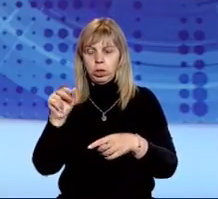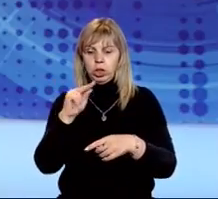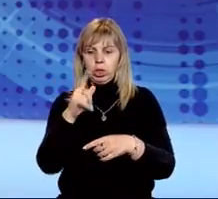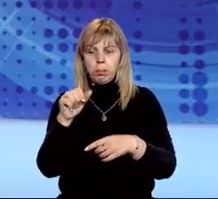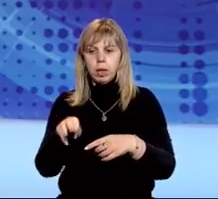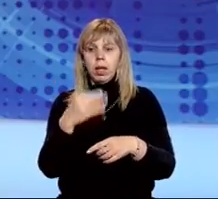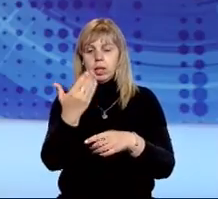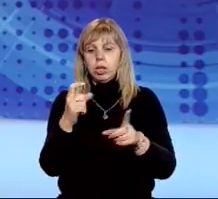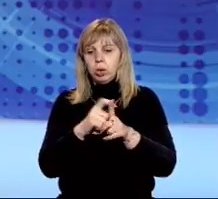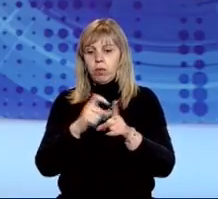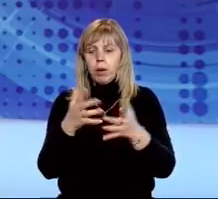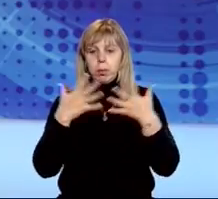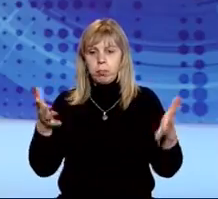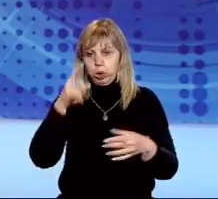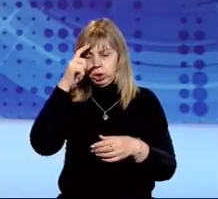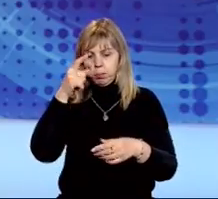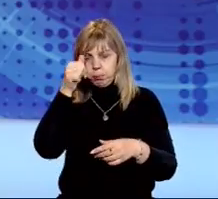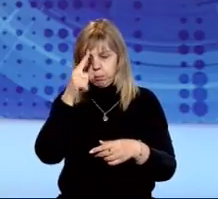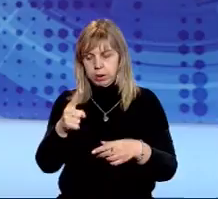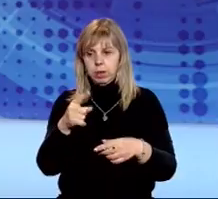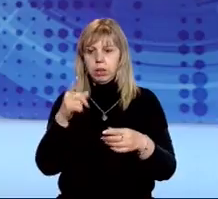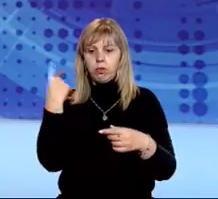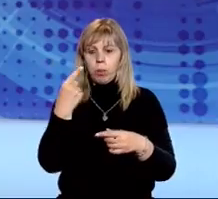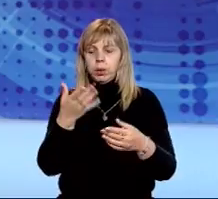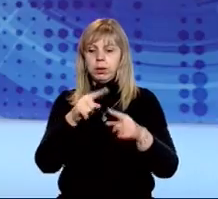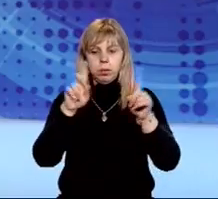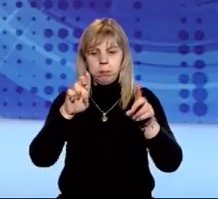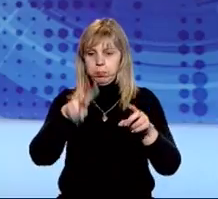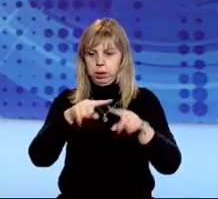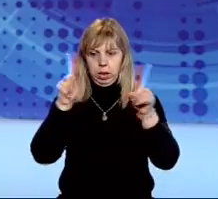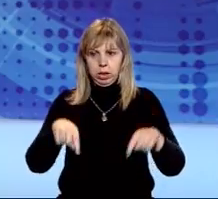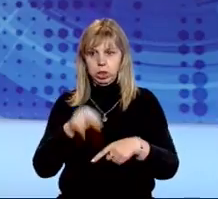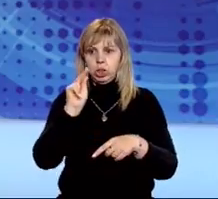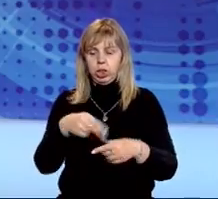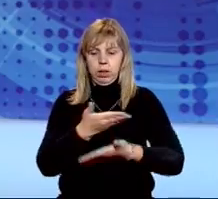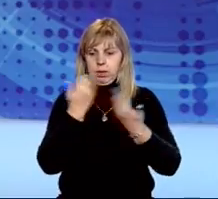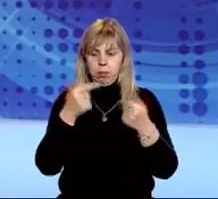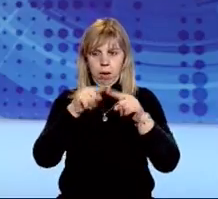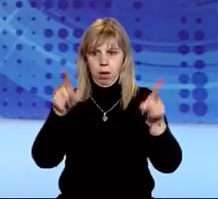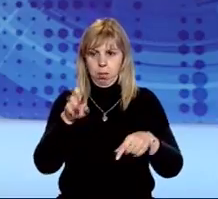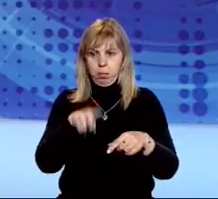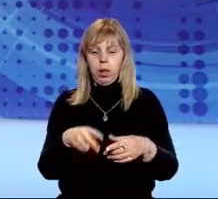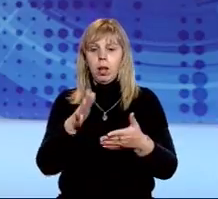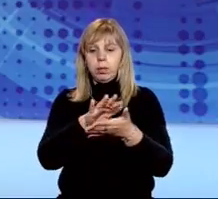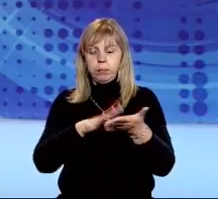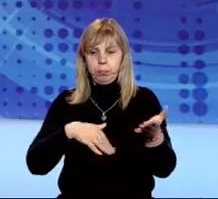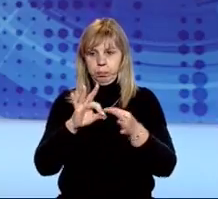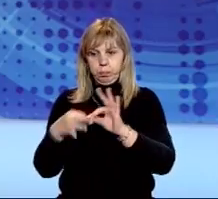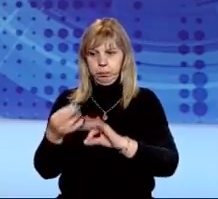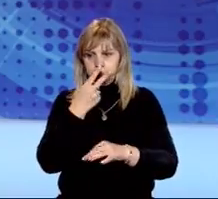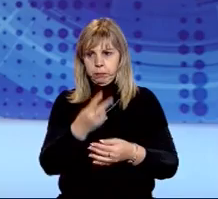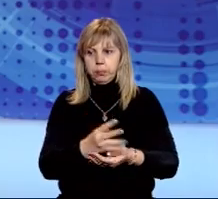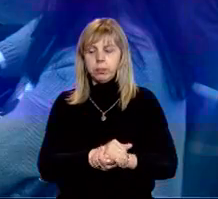Чемет. За її словами, більше місяця в області не видають лікарняні листи через відсутність бланків. Подробиці у сюжеті.